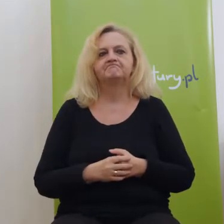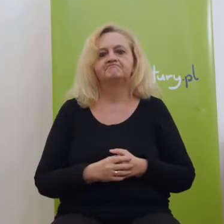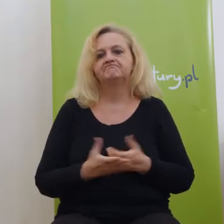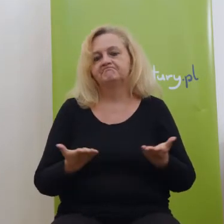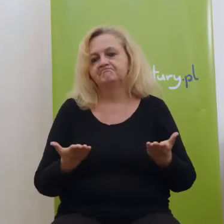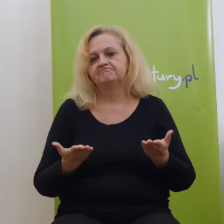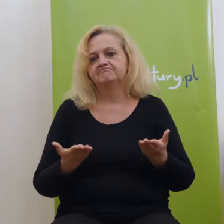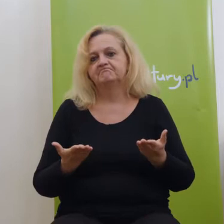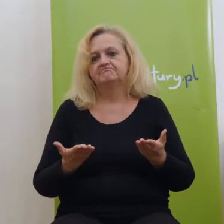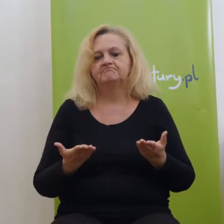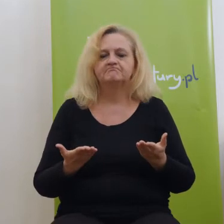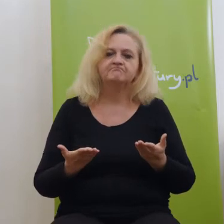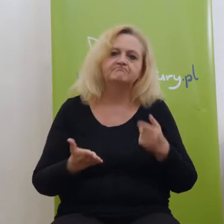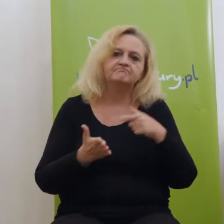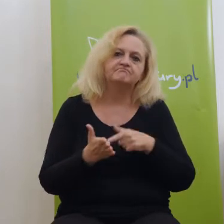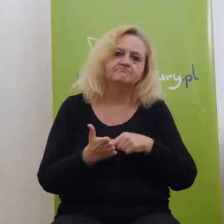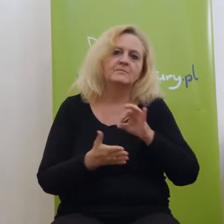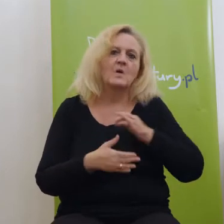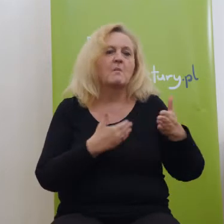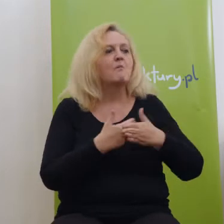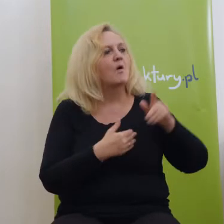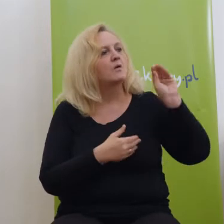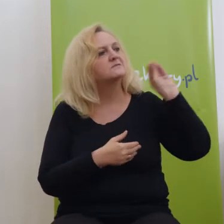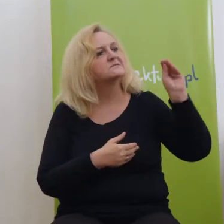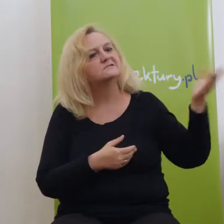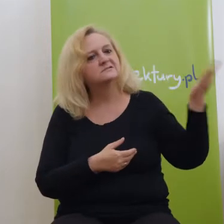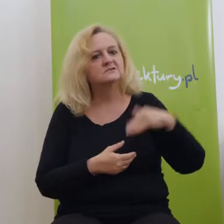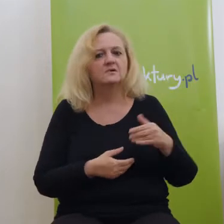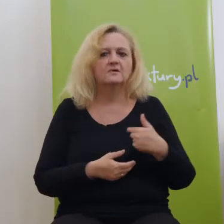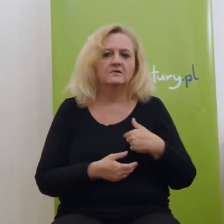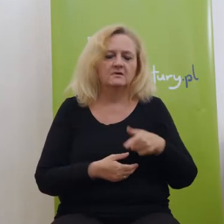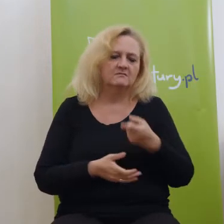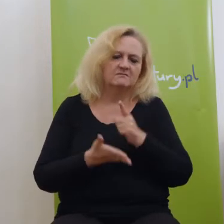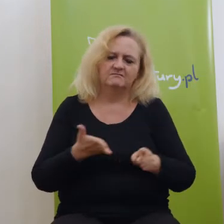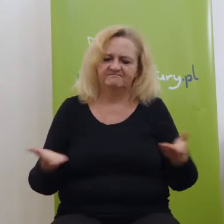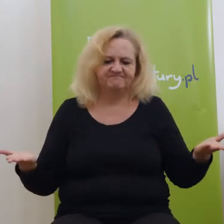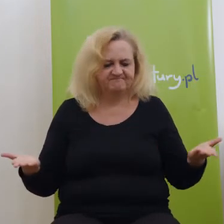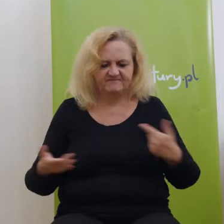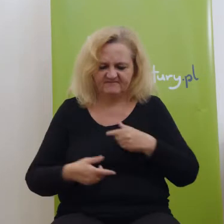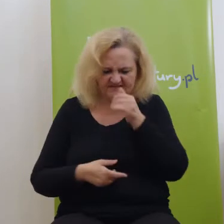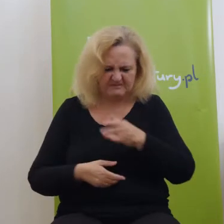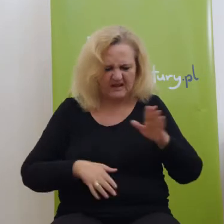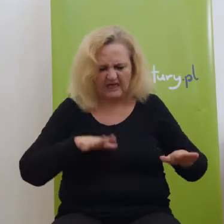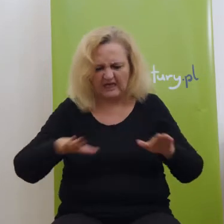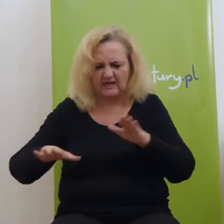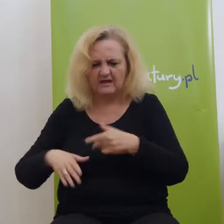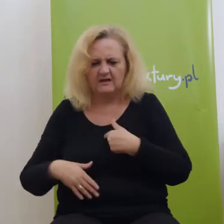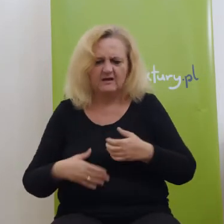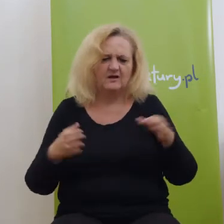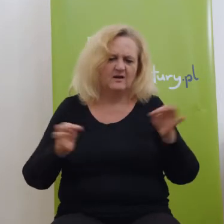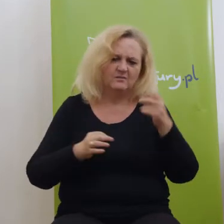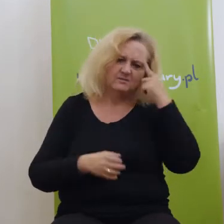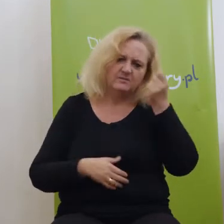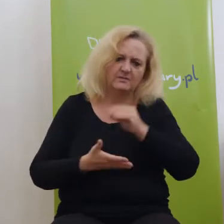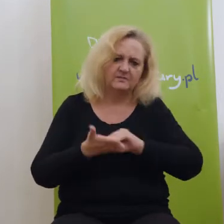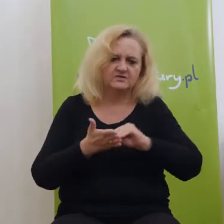i wołam wtedy mojego męża i mówię, że to na pewno się nie powiedzie, że po prostu nic z tego nie będzie i że to jest w ogóle jakiś okropny pomysł,